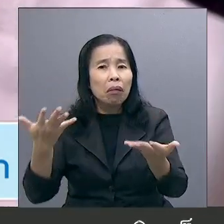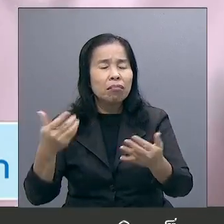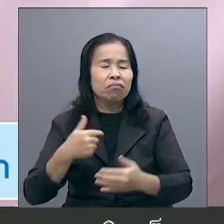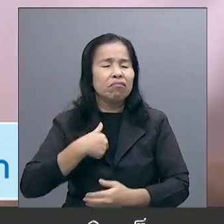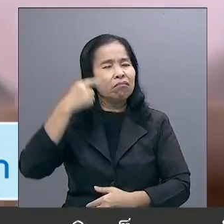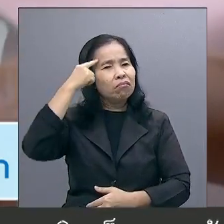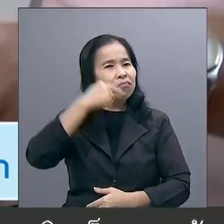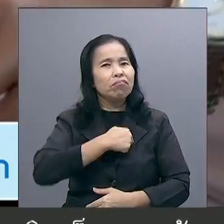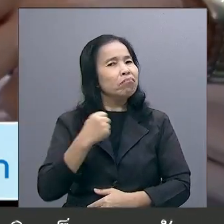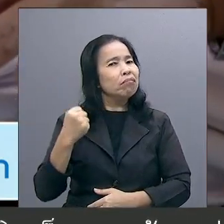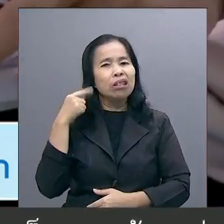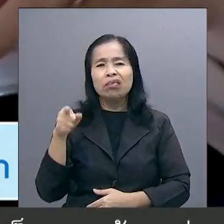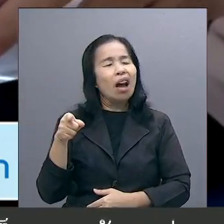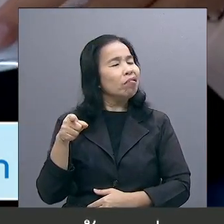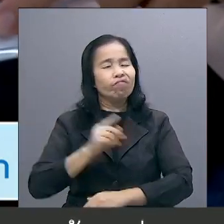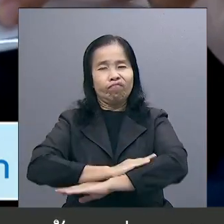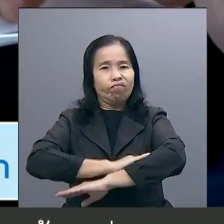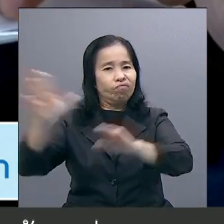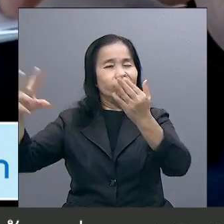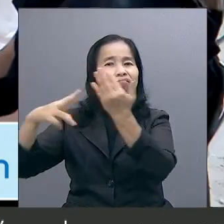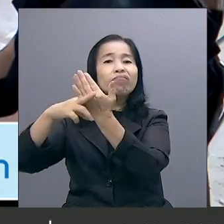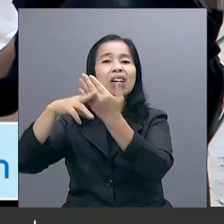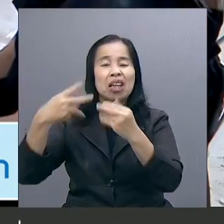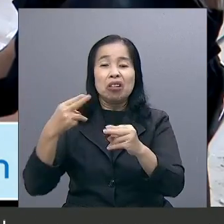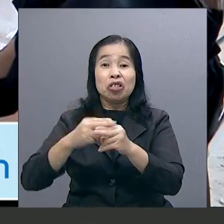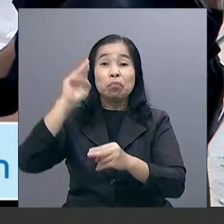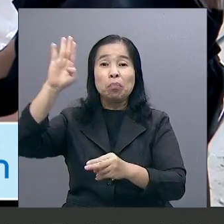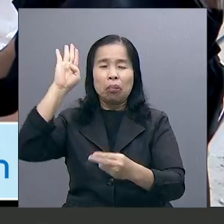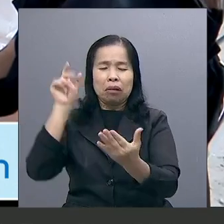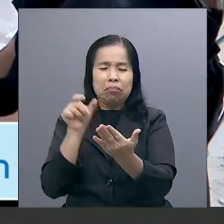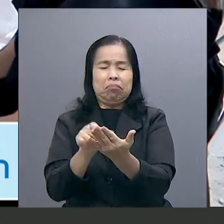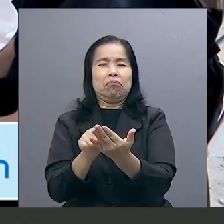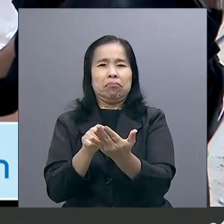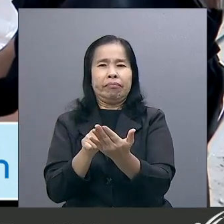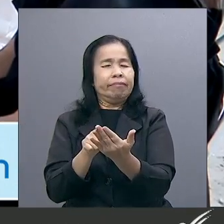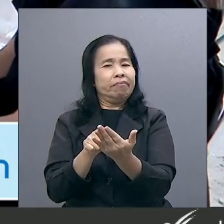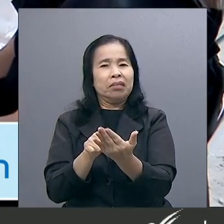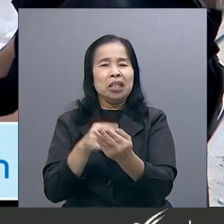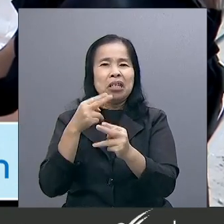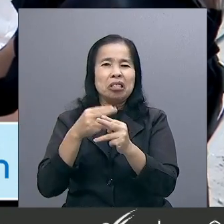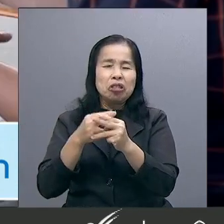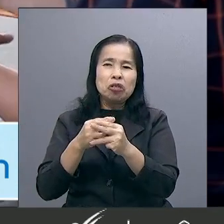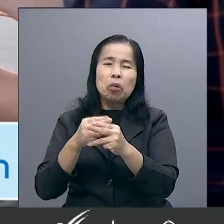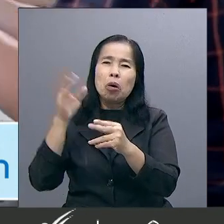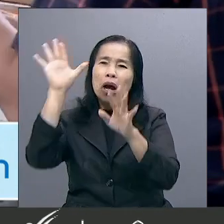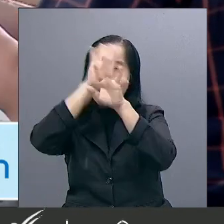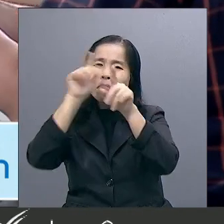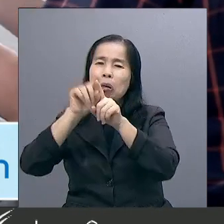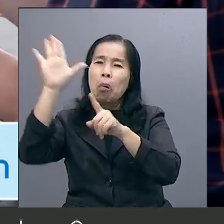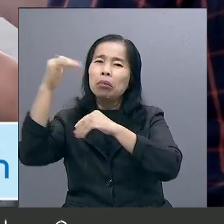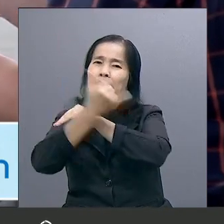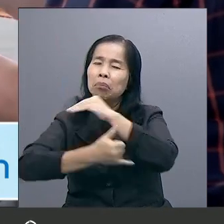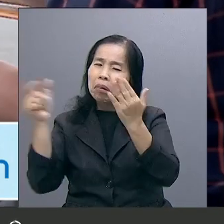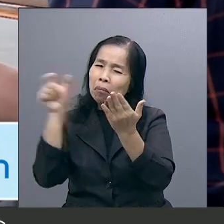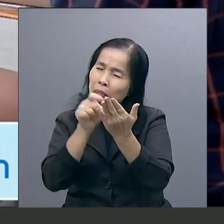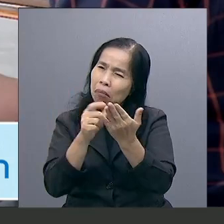และเลือกใช้บริการบิษัทนี้ส่วหนงเชื่อมนในชื่อของบริษัทที่อจากสินค้าต่างประเทศไม่ต่างกบในกรษีไ